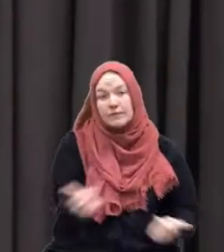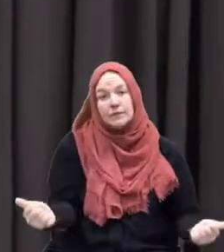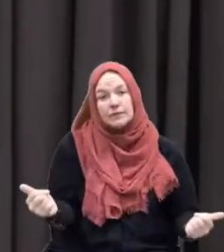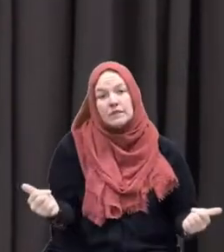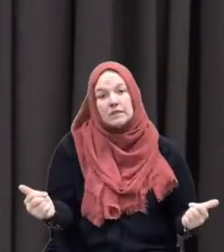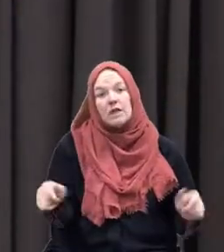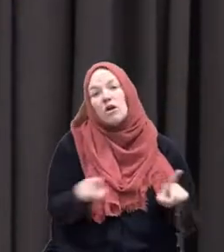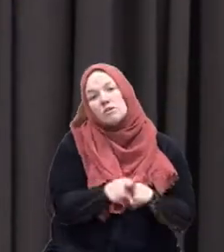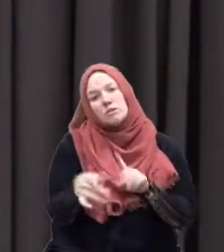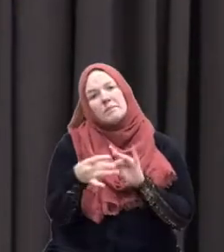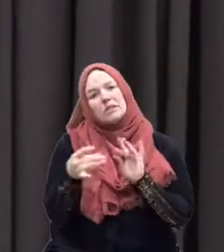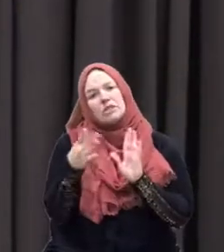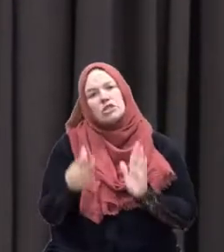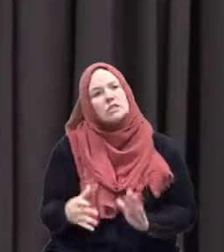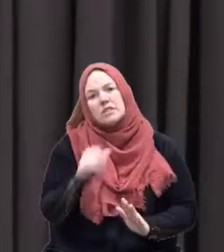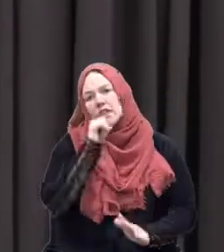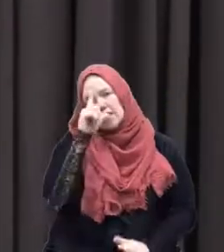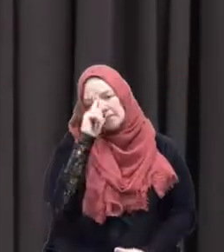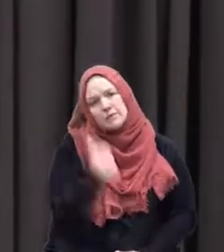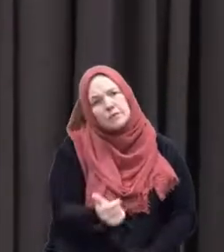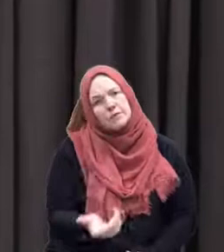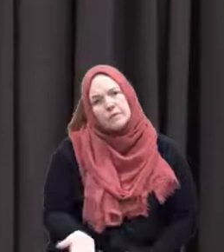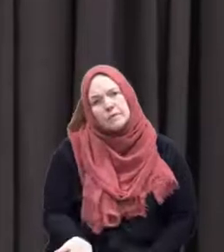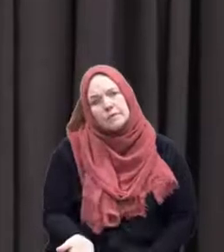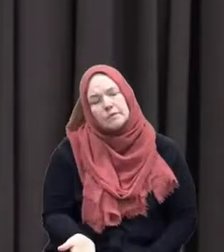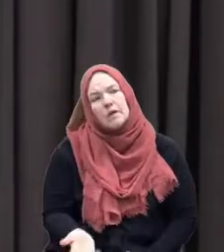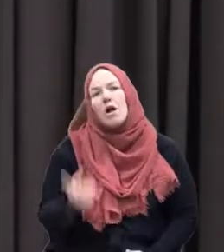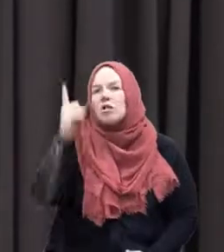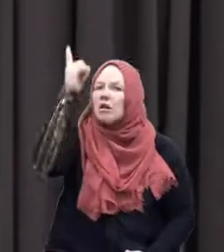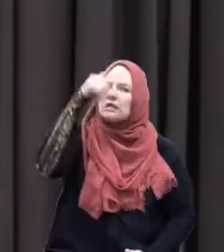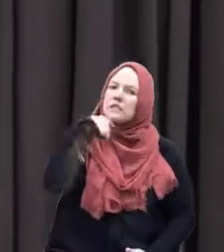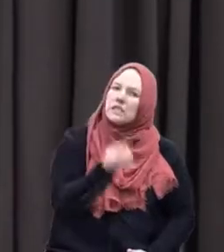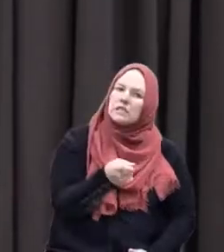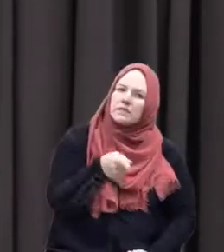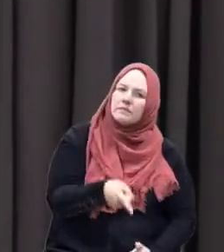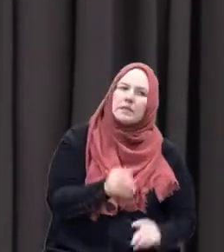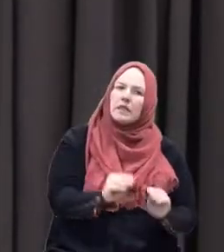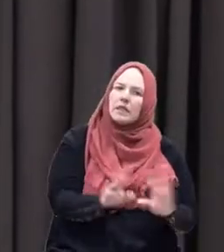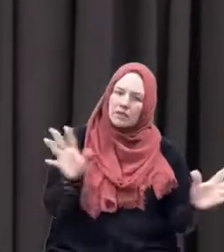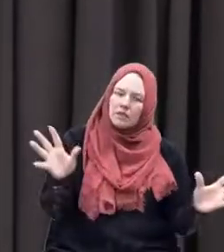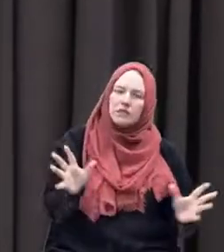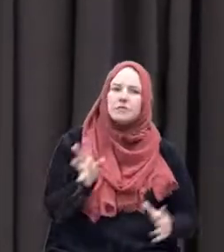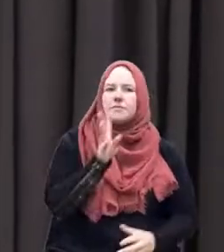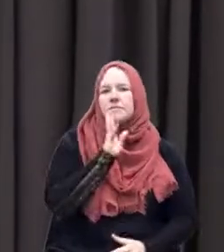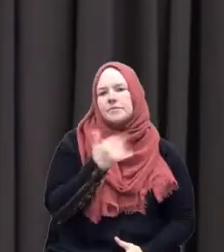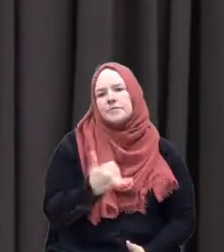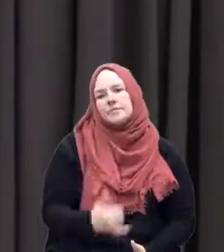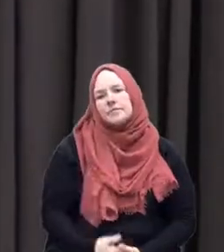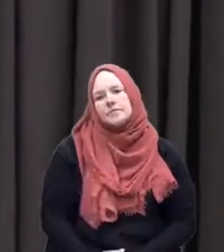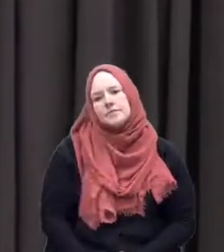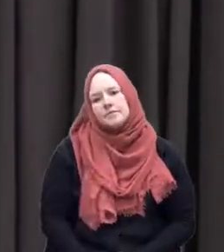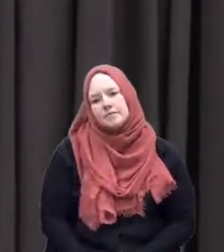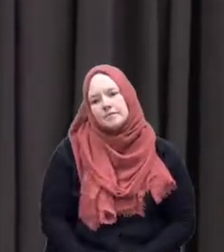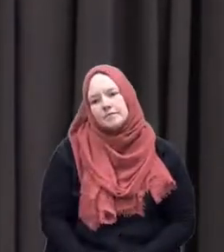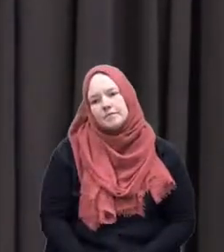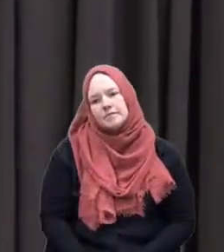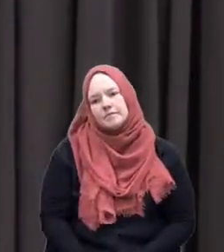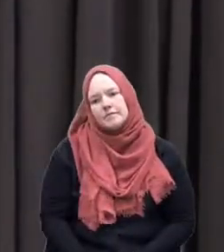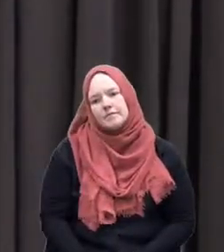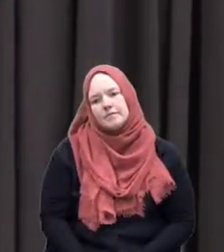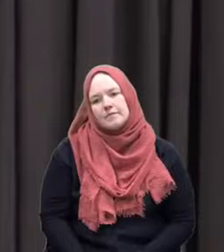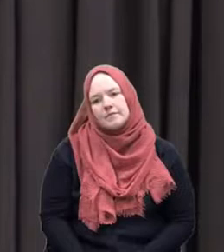you. Even the messenger, it's not up to you. Allah tells him clearly, ليس لك من الأمر